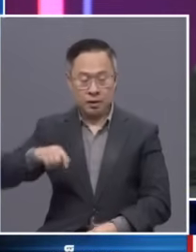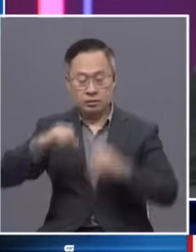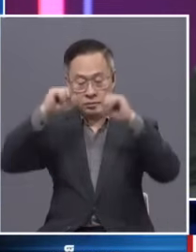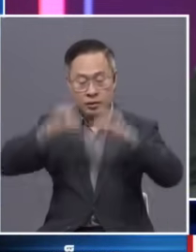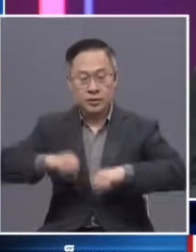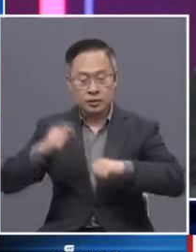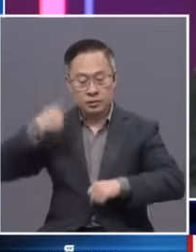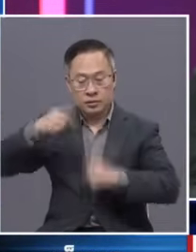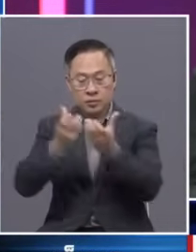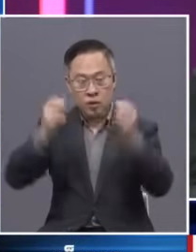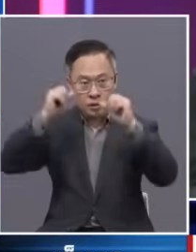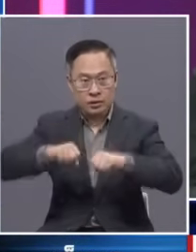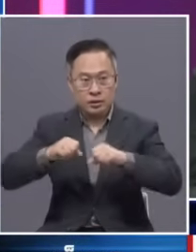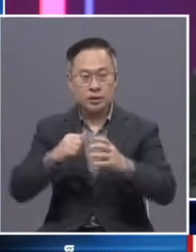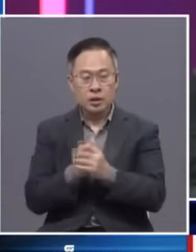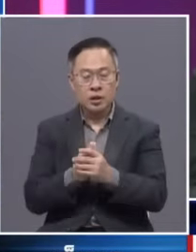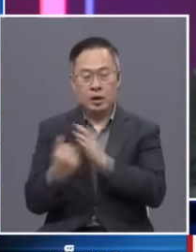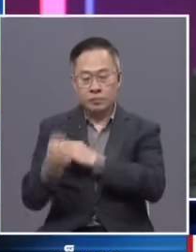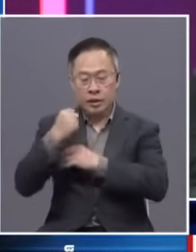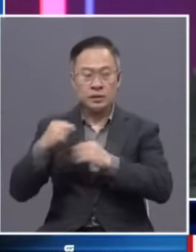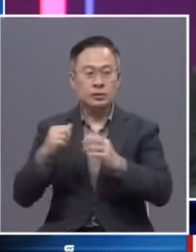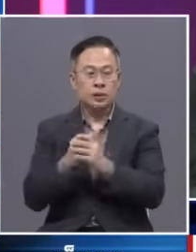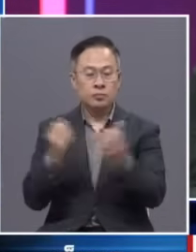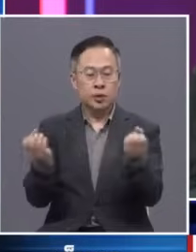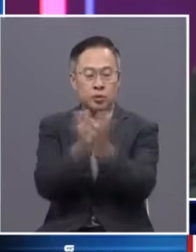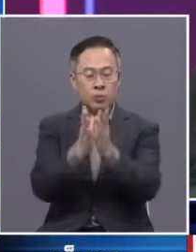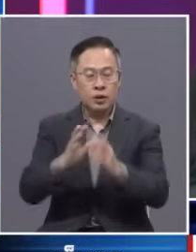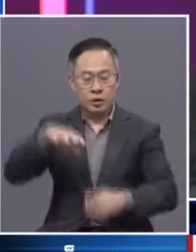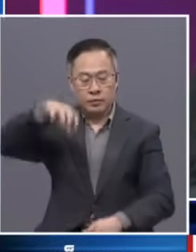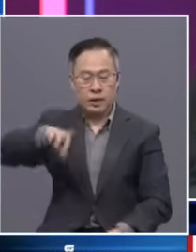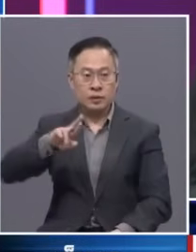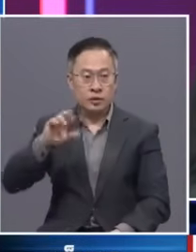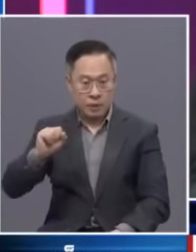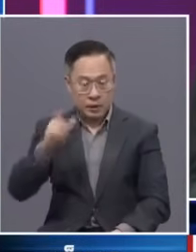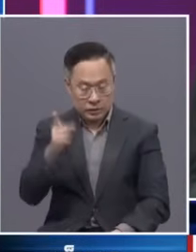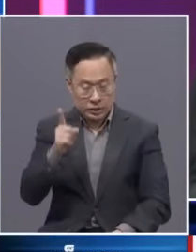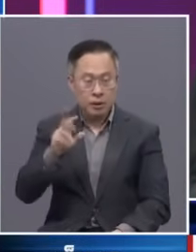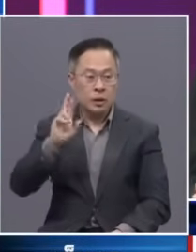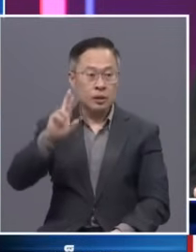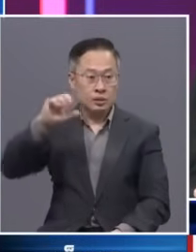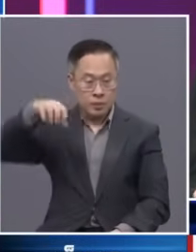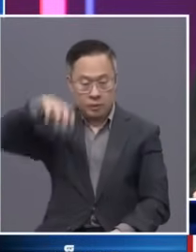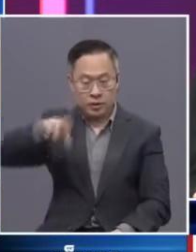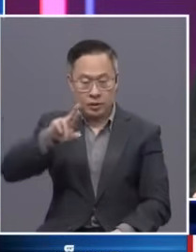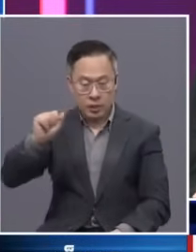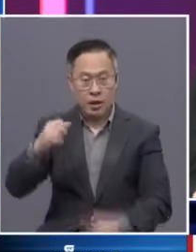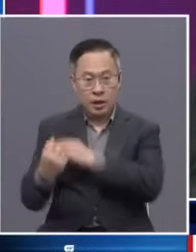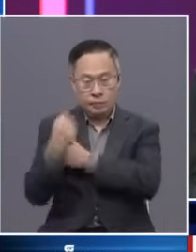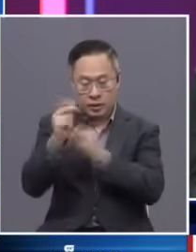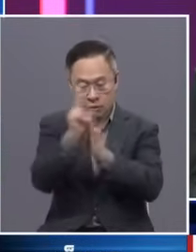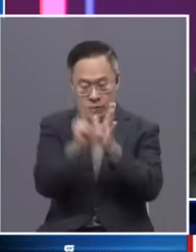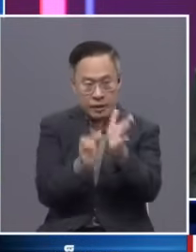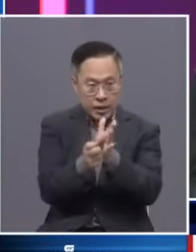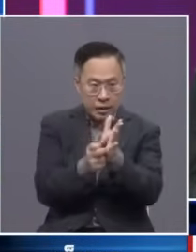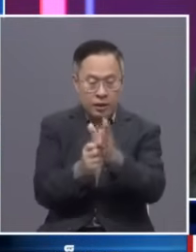คดีมาล้ำแดนองค์กรอื่นอย่างนี้เนี่ยรัฐสภาซึ่งถือว่ามีอำนาจในการแก้ไขรัฐธรรมนูญอยู่ก็แก้มาตร